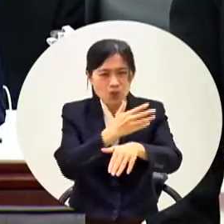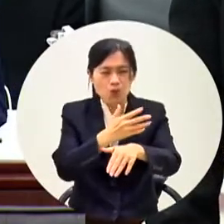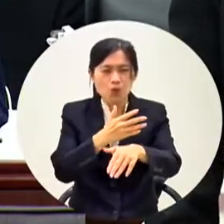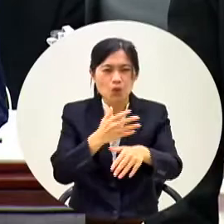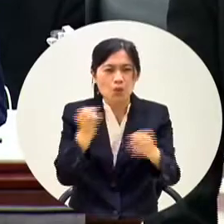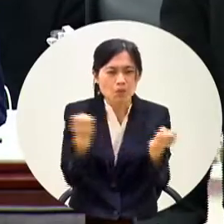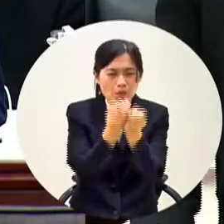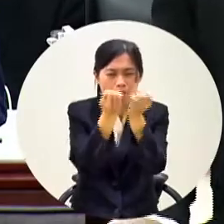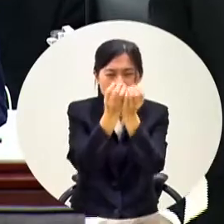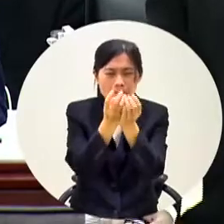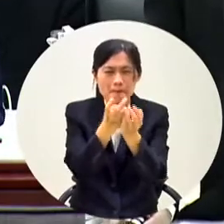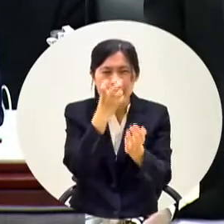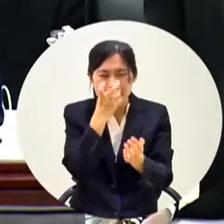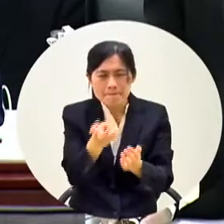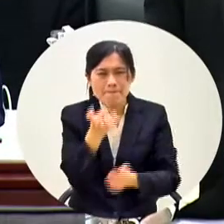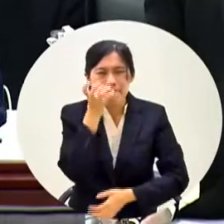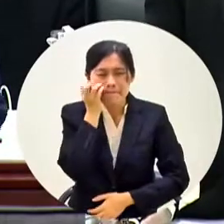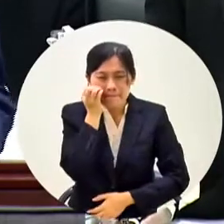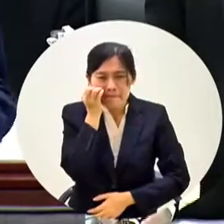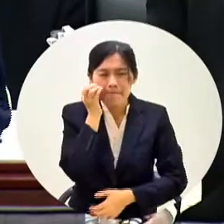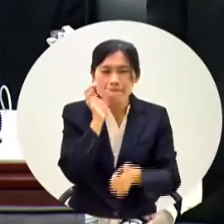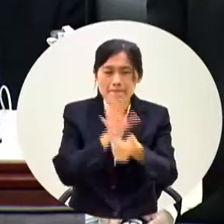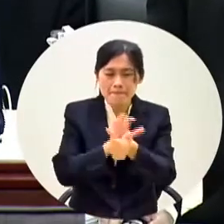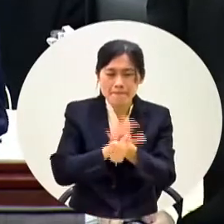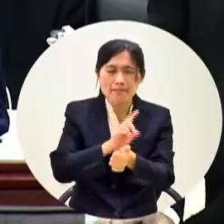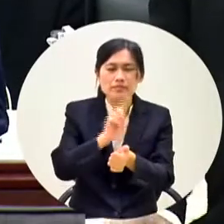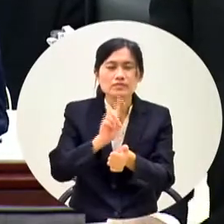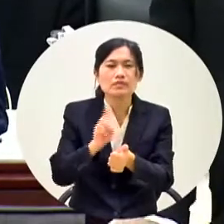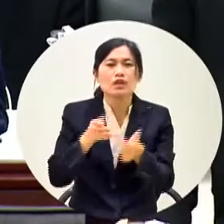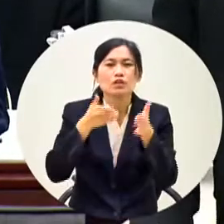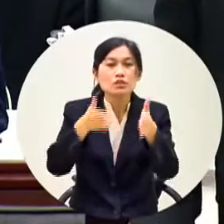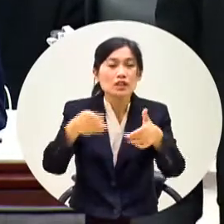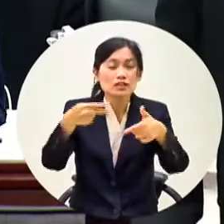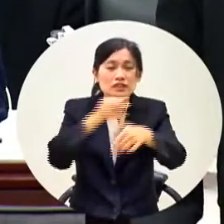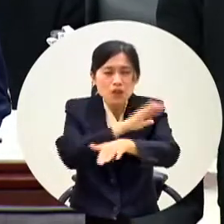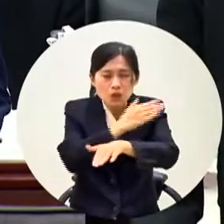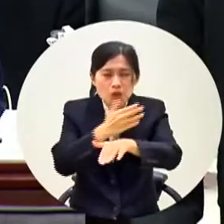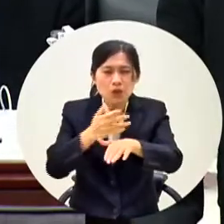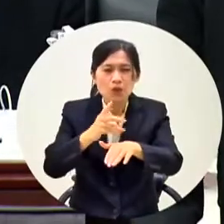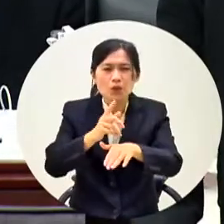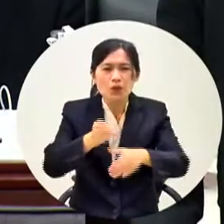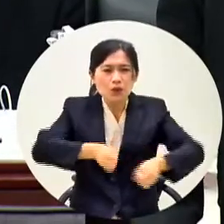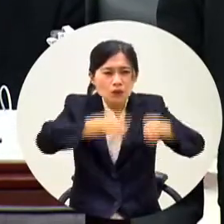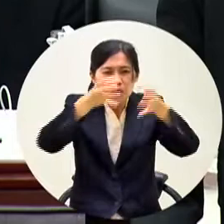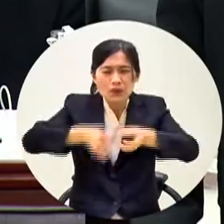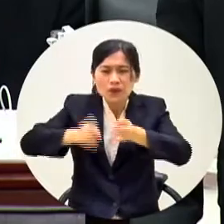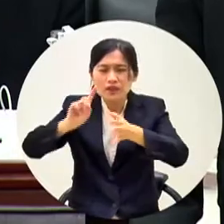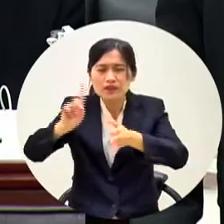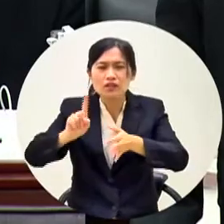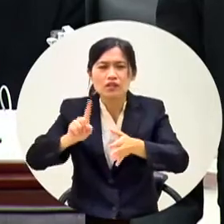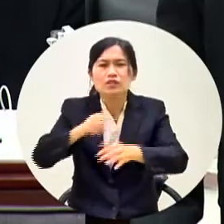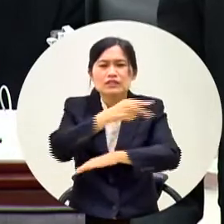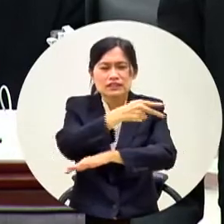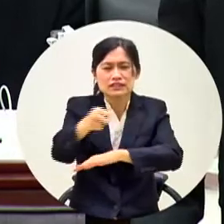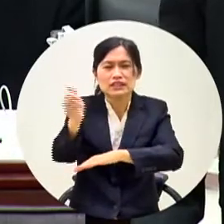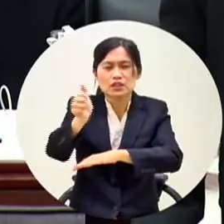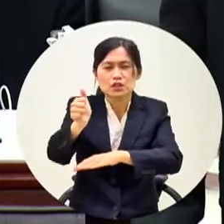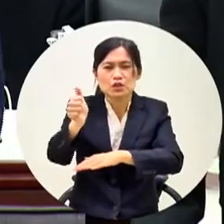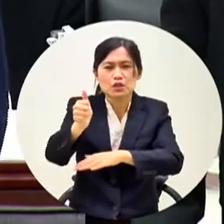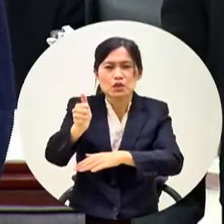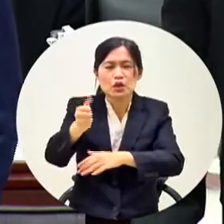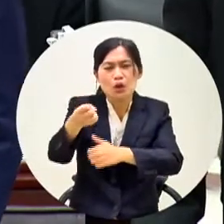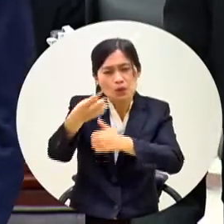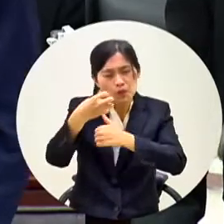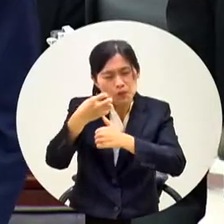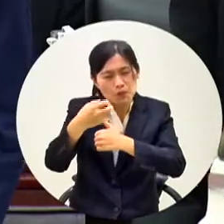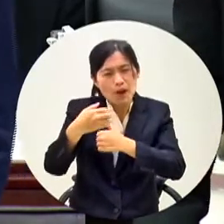个在整个对仁武地区的一些建设了解都是江议员提供很多宝贵的意见，